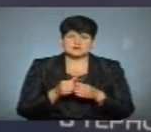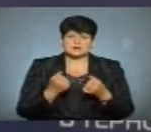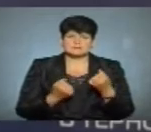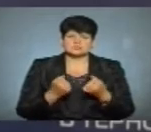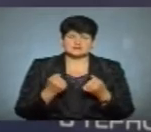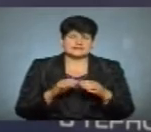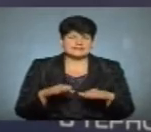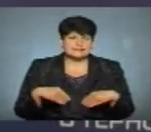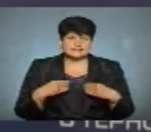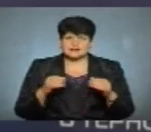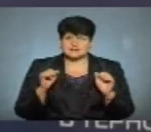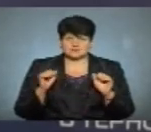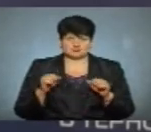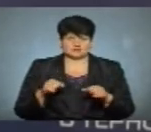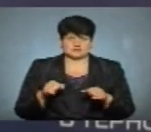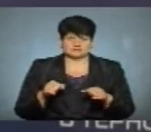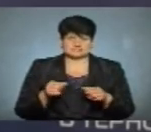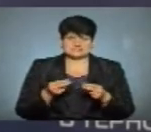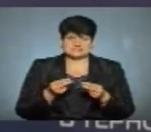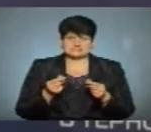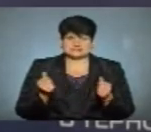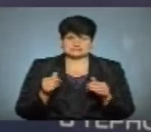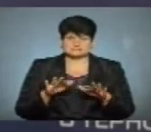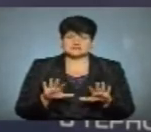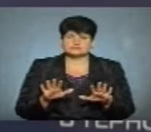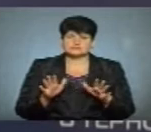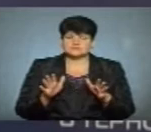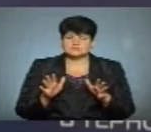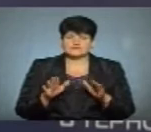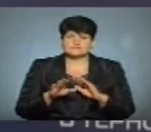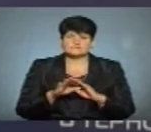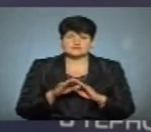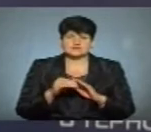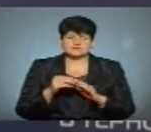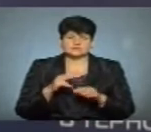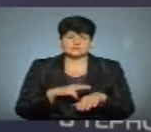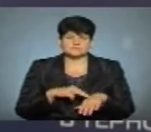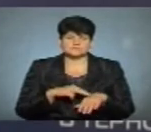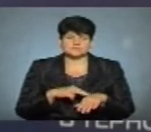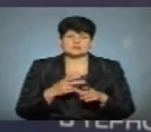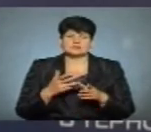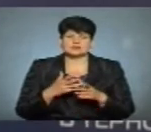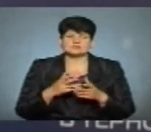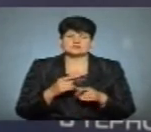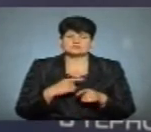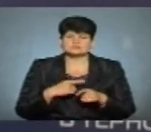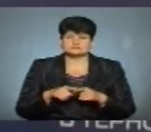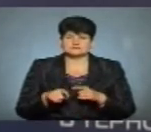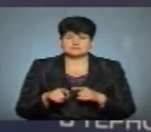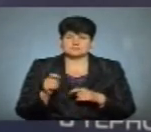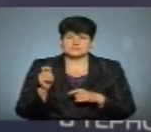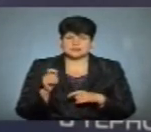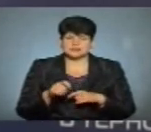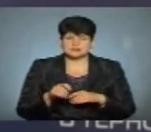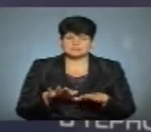засобу та не дали можливості зникнути з місця події. Викликали працівників поліції, які якомога швидше